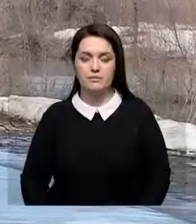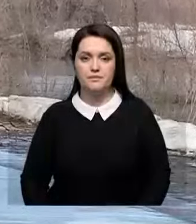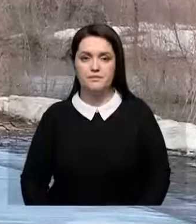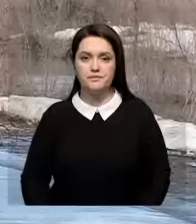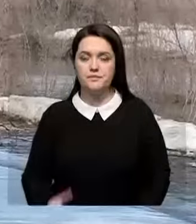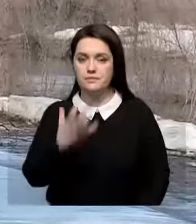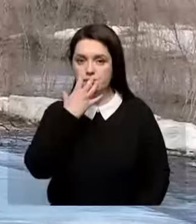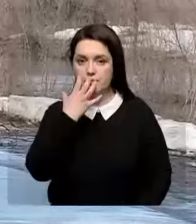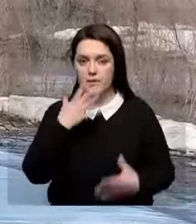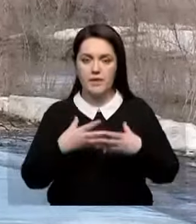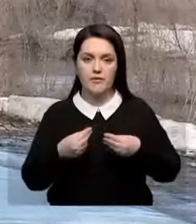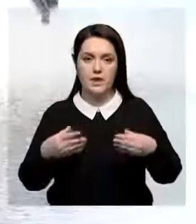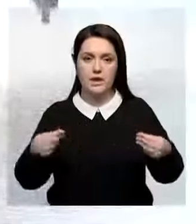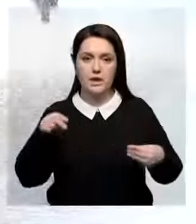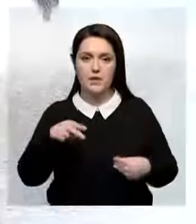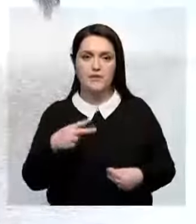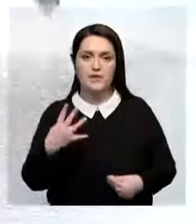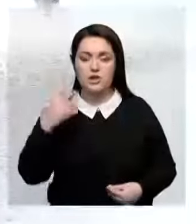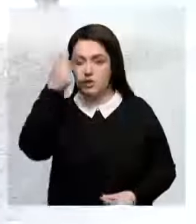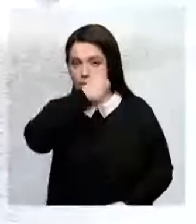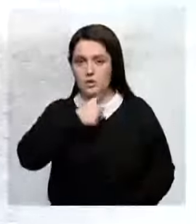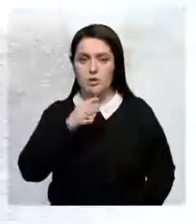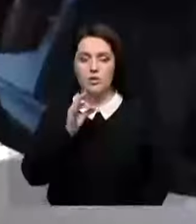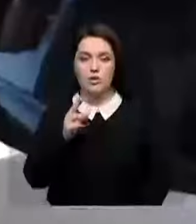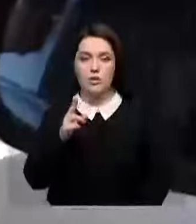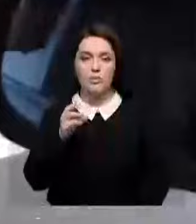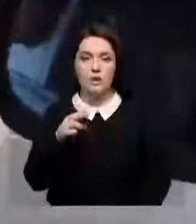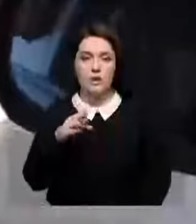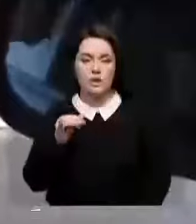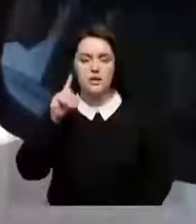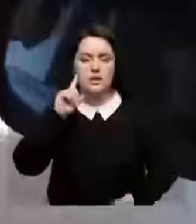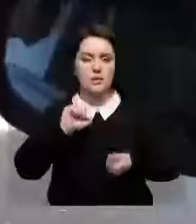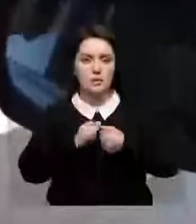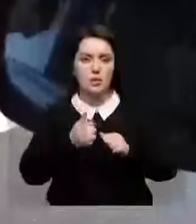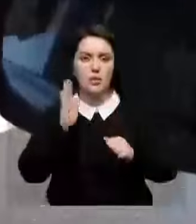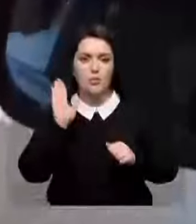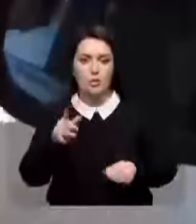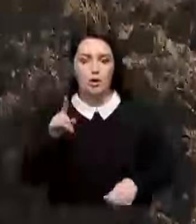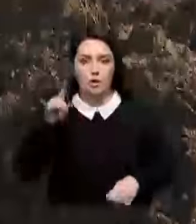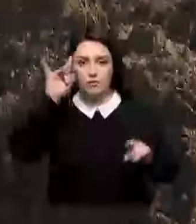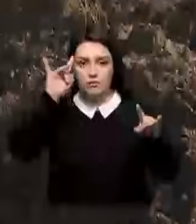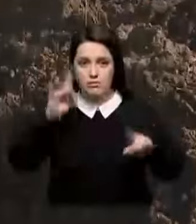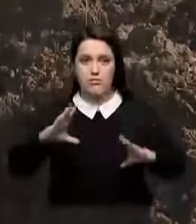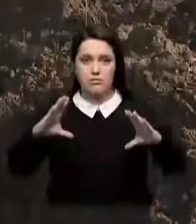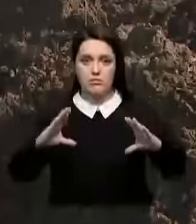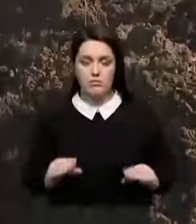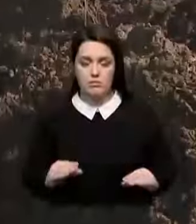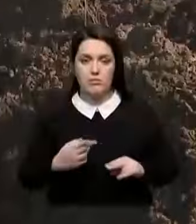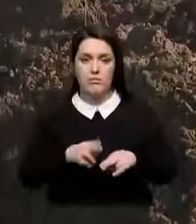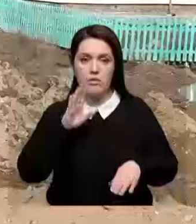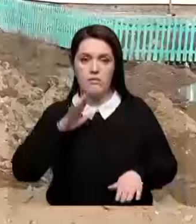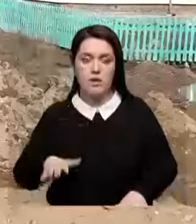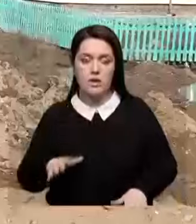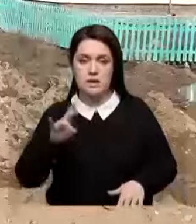Теплая весна 2024 года жителям Кокпектинского района запомнится по многим причинам. Резко растаявший снег переполнил местную речку